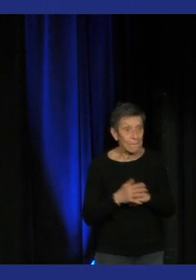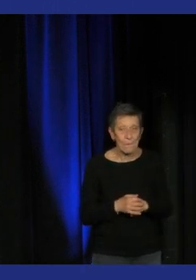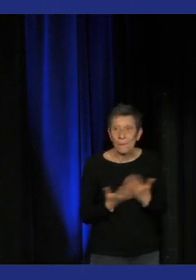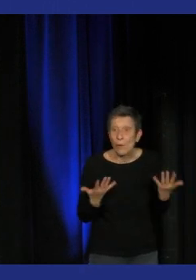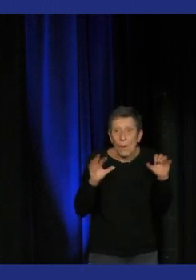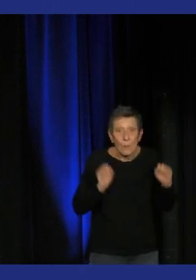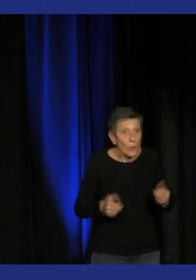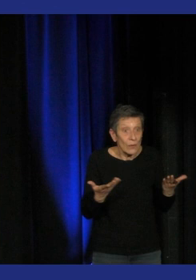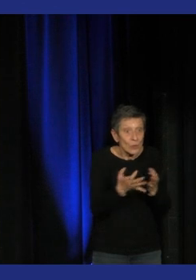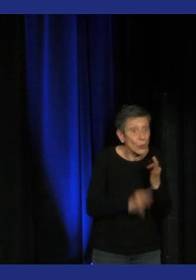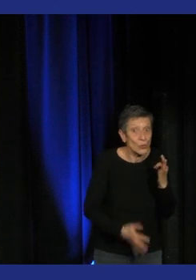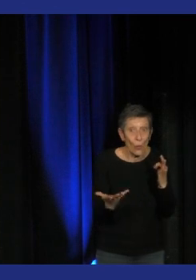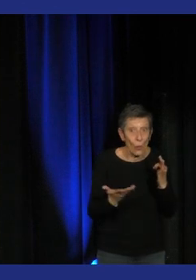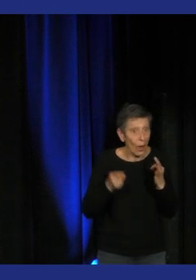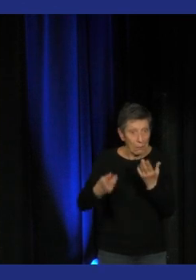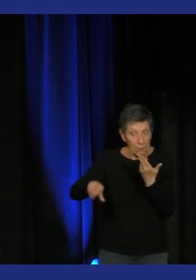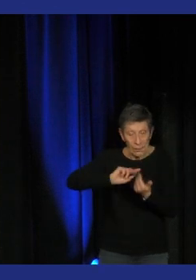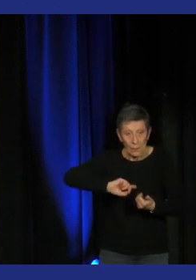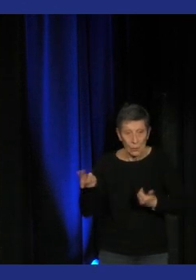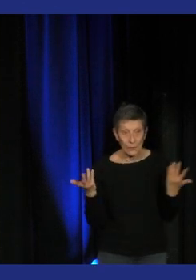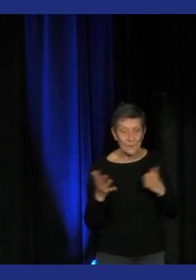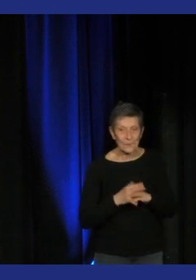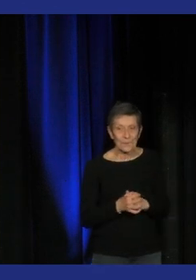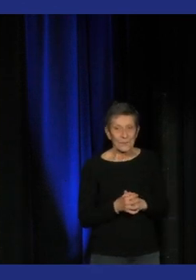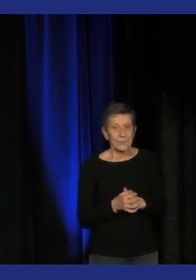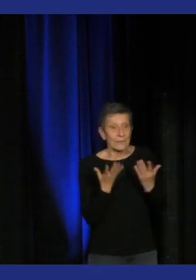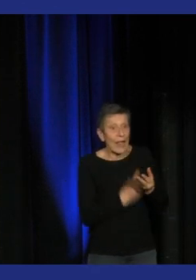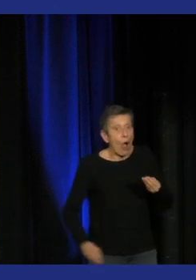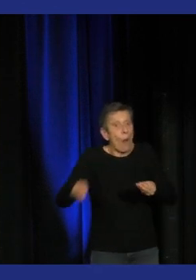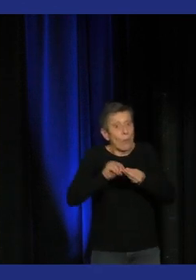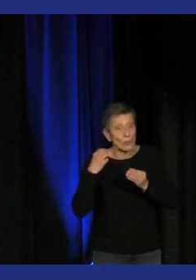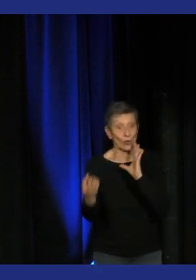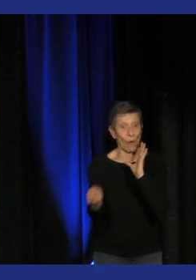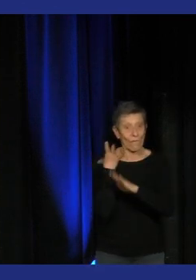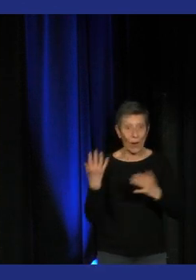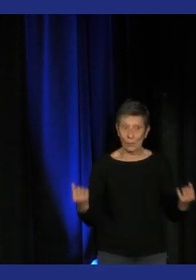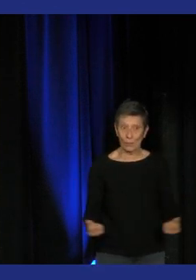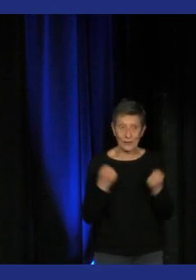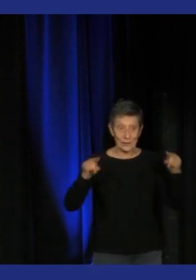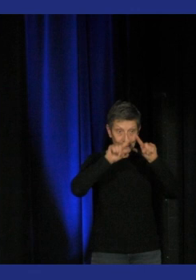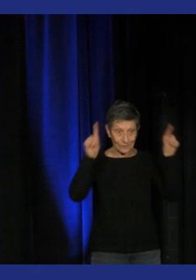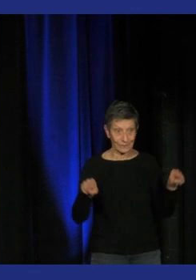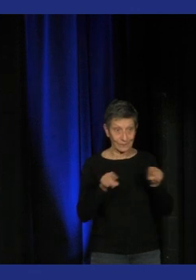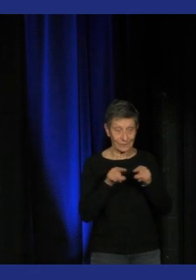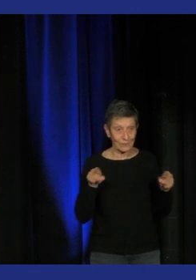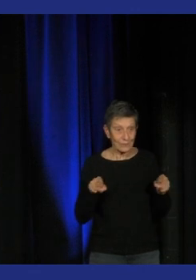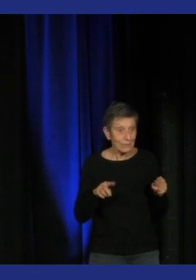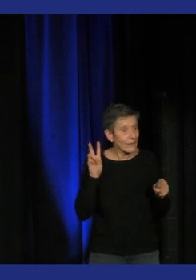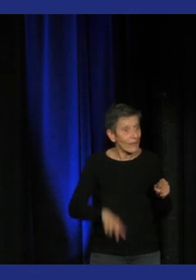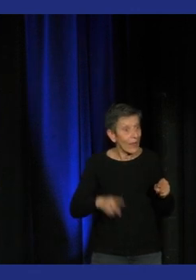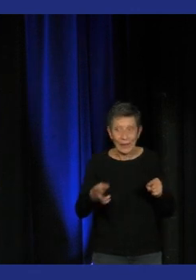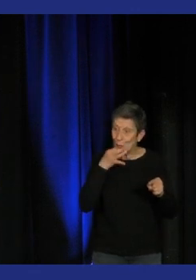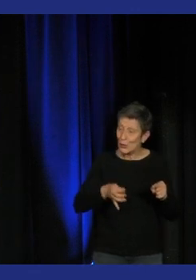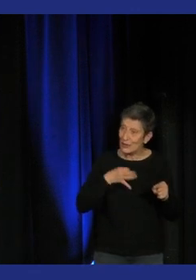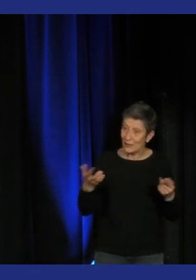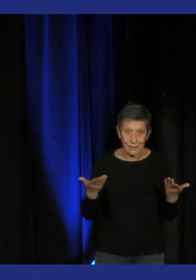pouvait être fait pour trouver une solution. Et en plus, j'ai reçu ce prospectus qui me disait, comme si je n'étais pas au courant,